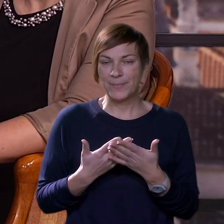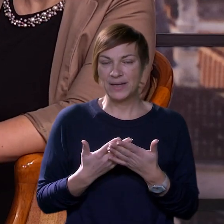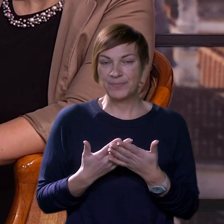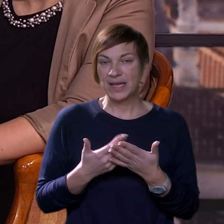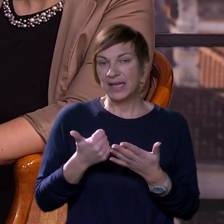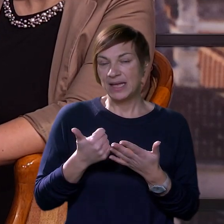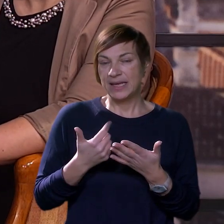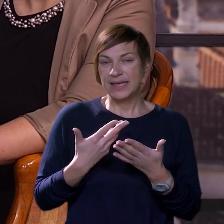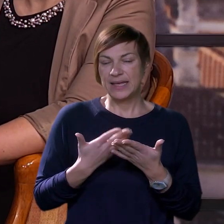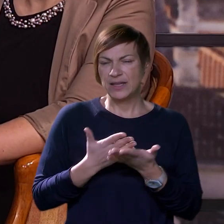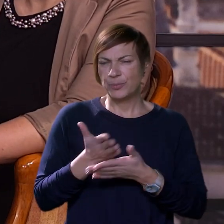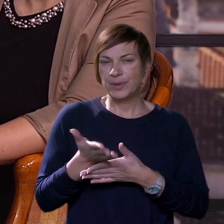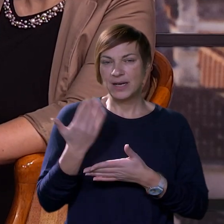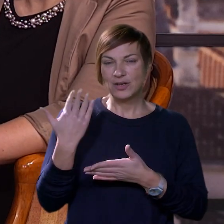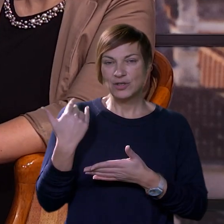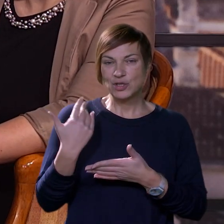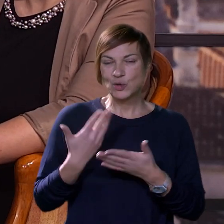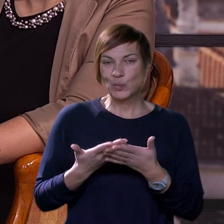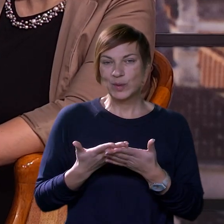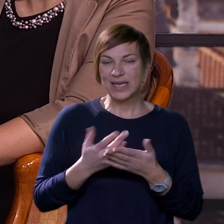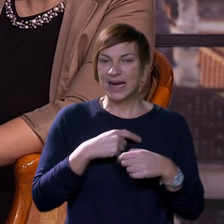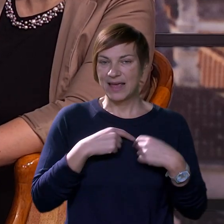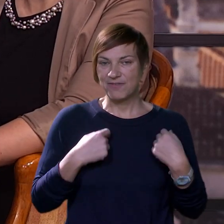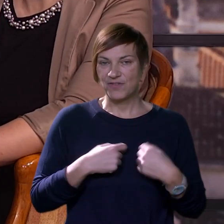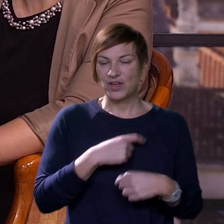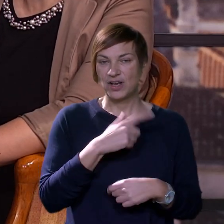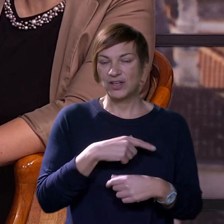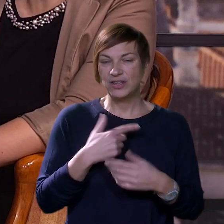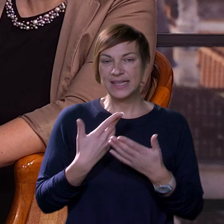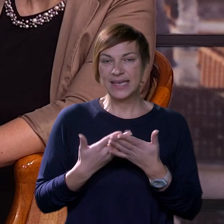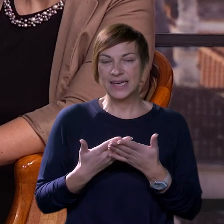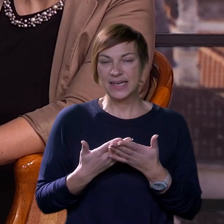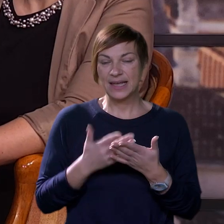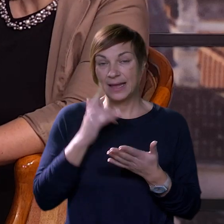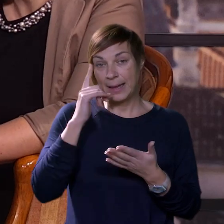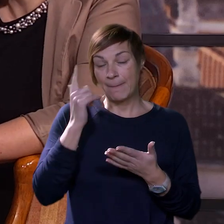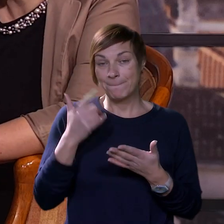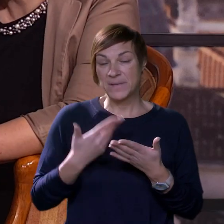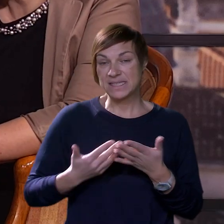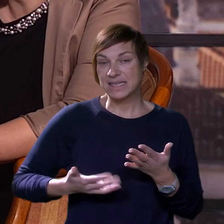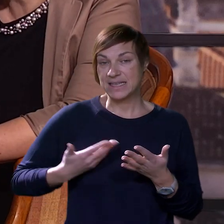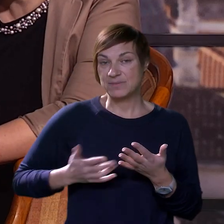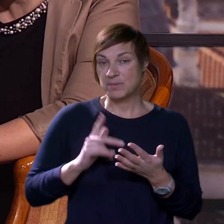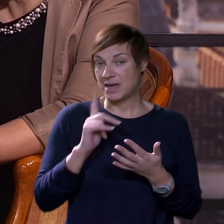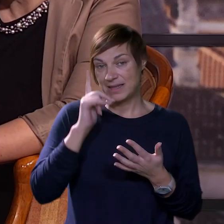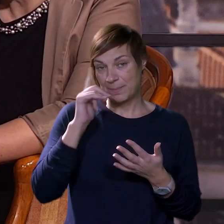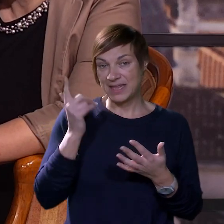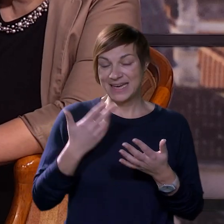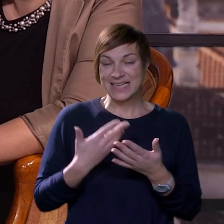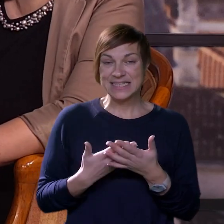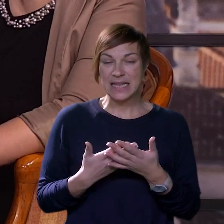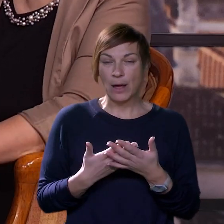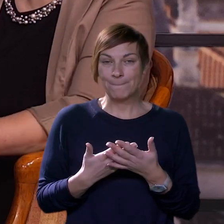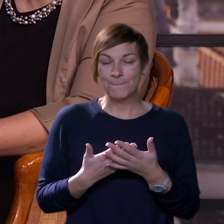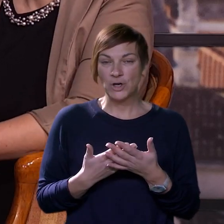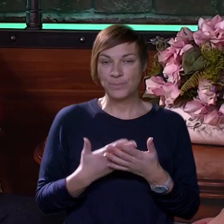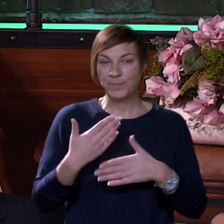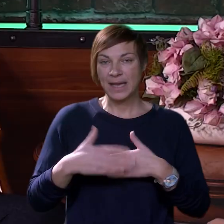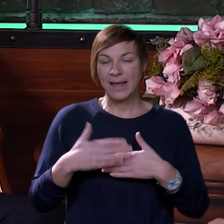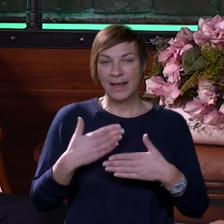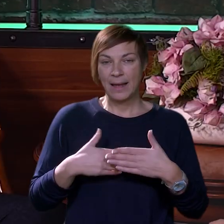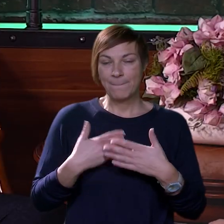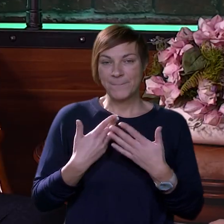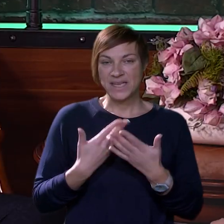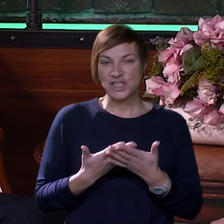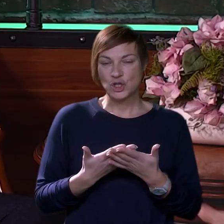pa jednom prilikom bile su i tu vaše volonterke, pa su istakle, misle da smo mladi, pa da ne znamo. Da. Ne,